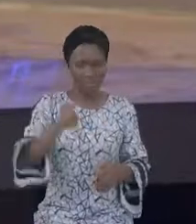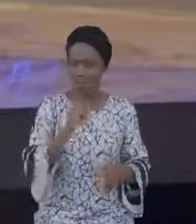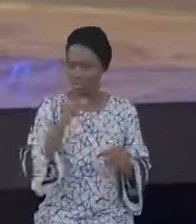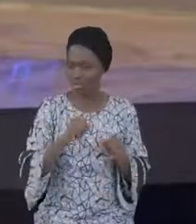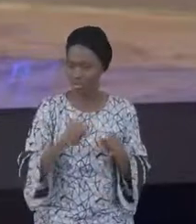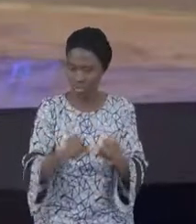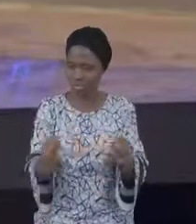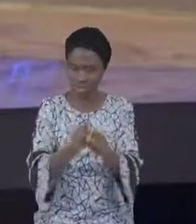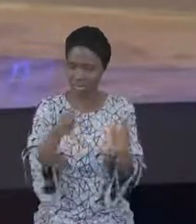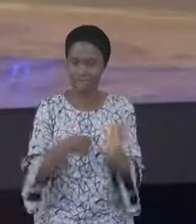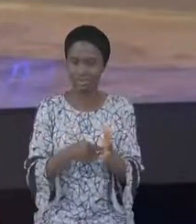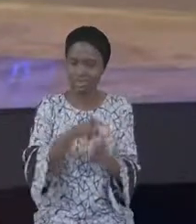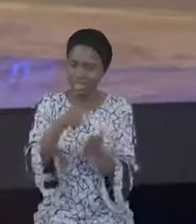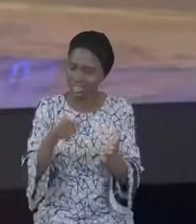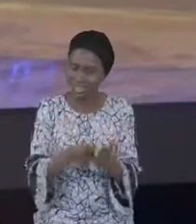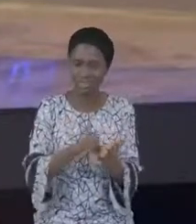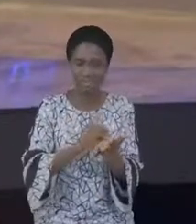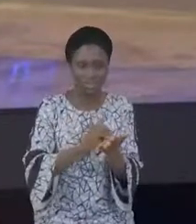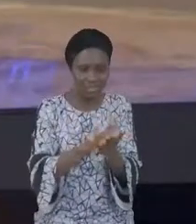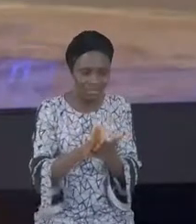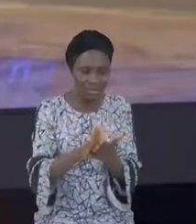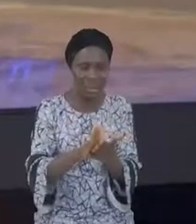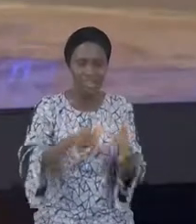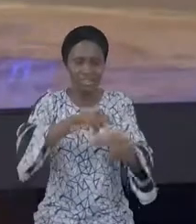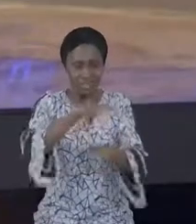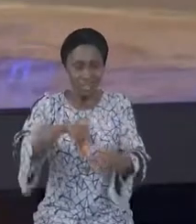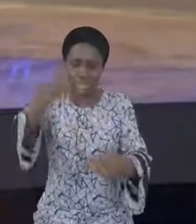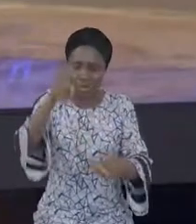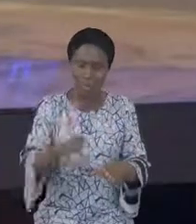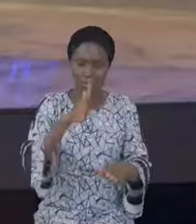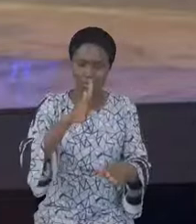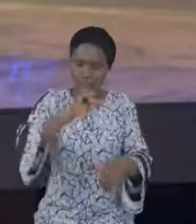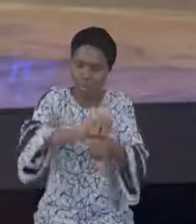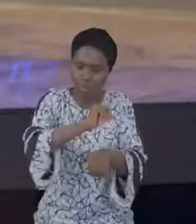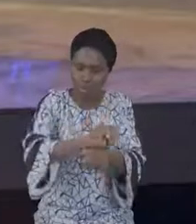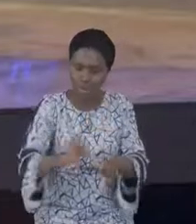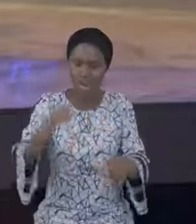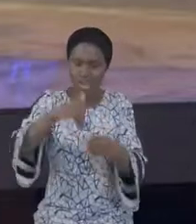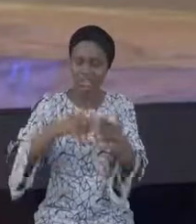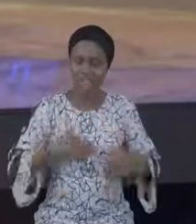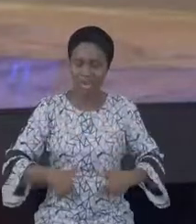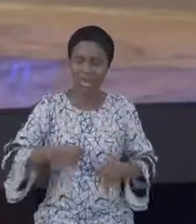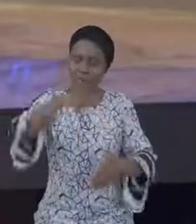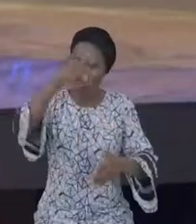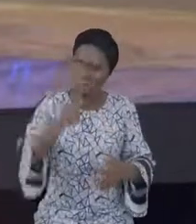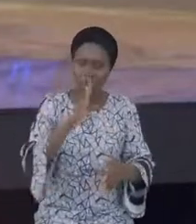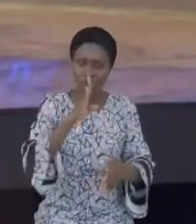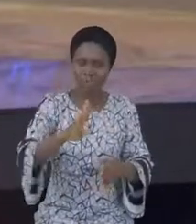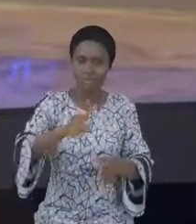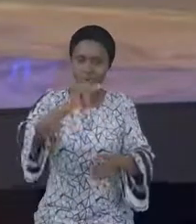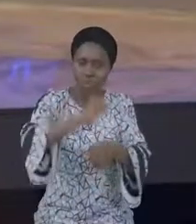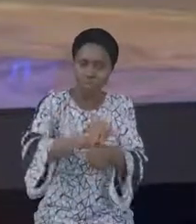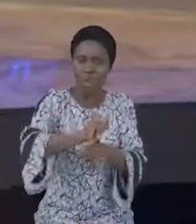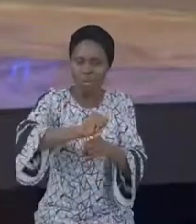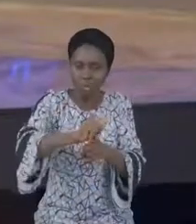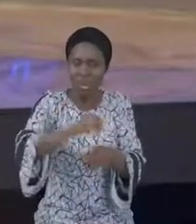cette manière. Cette nature divine doit être active en moi et doit opérer dans ma vie.